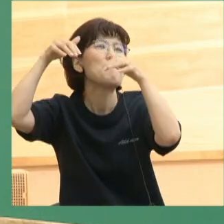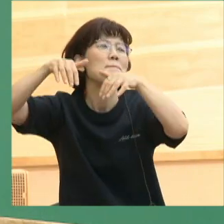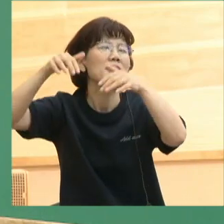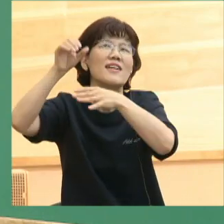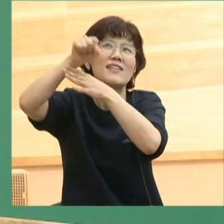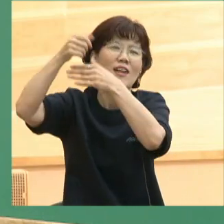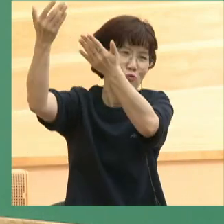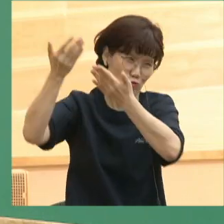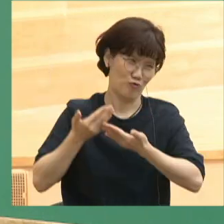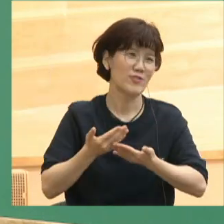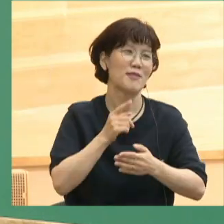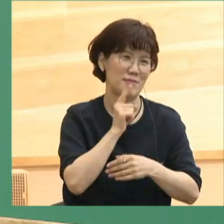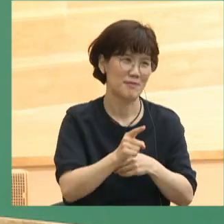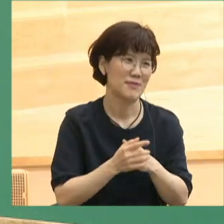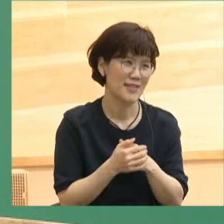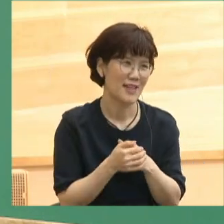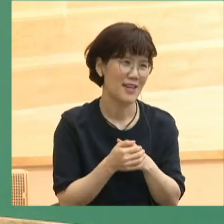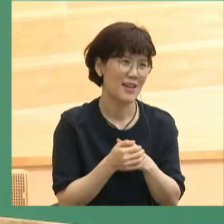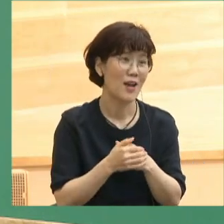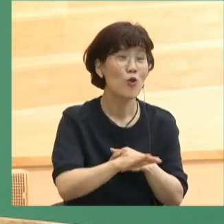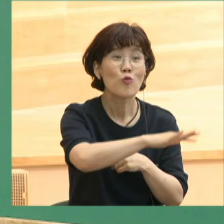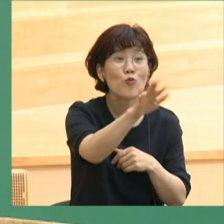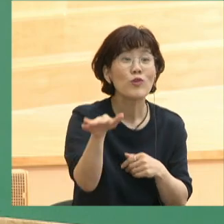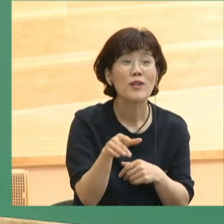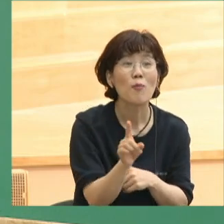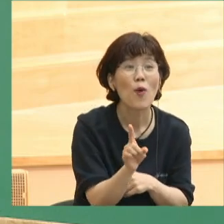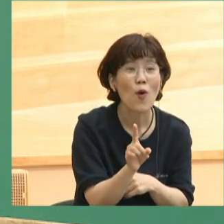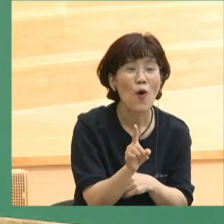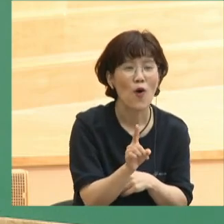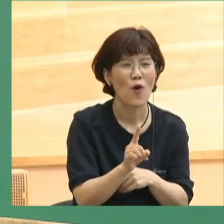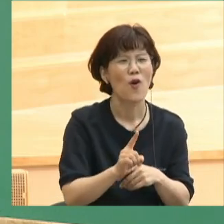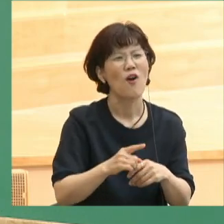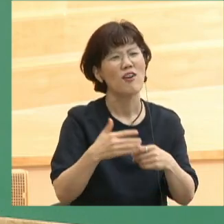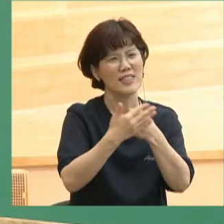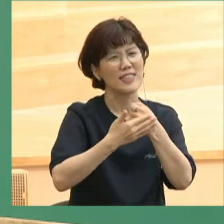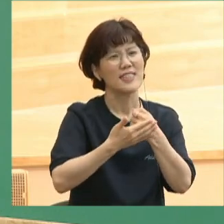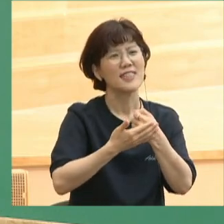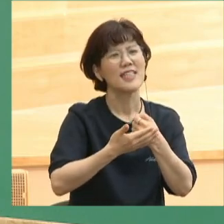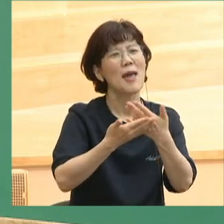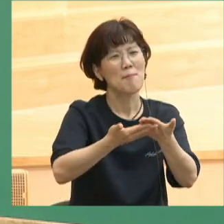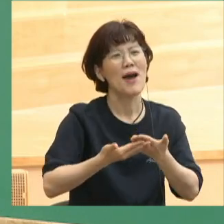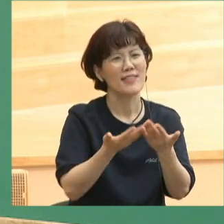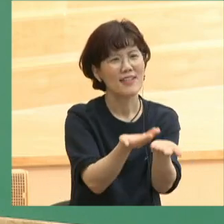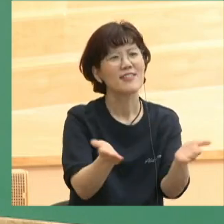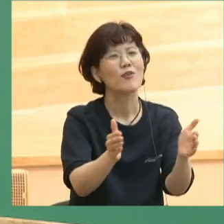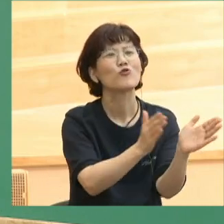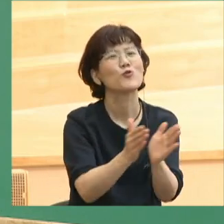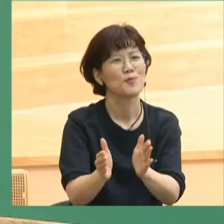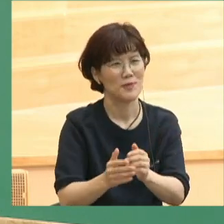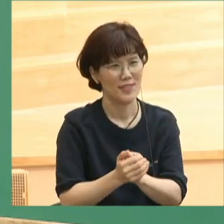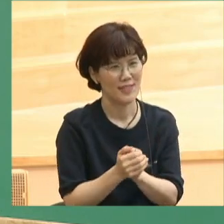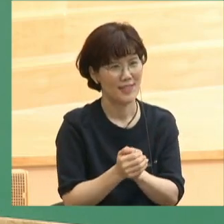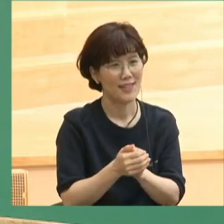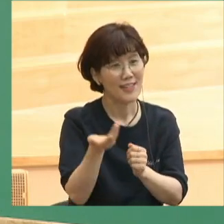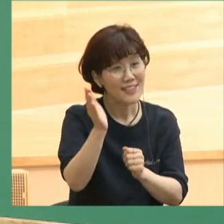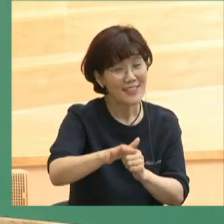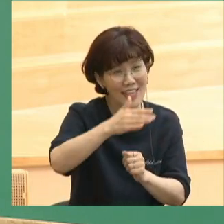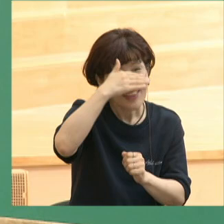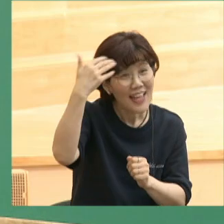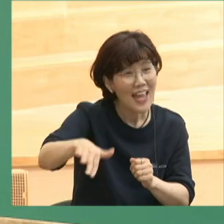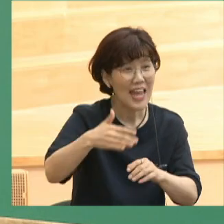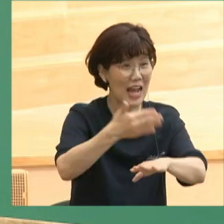허락해 주시는 줄 믿습니다. 아멘. 우리는 뭐예요? 그 은혜를 담을 그릇 준비하는 거죠. 그런데 그런 의미에서 정말 감사한 것은요 우리